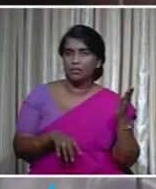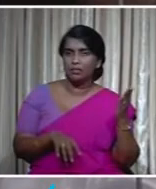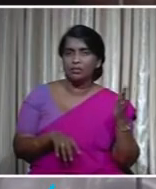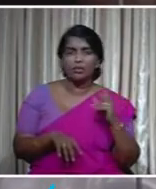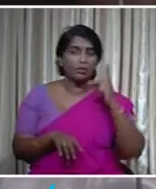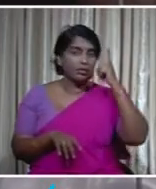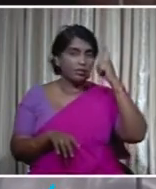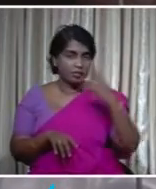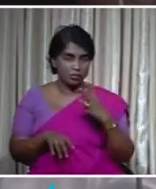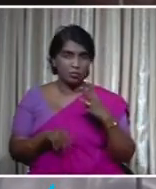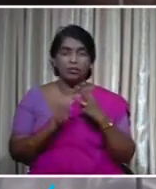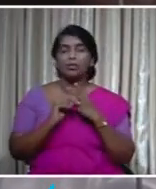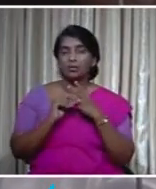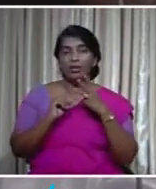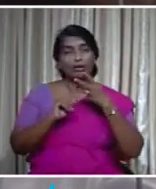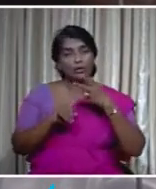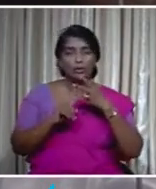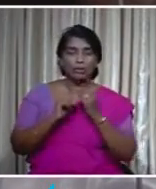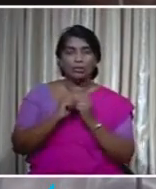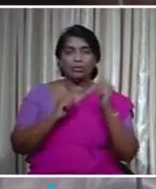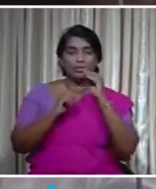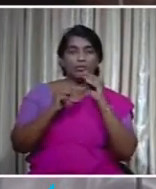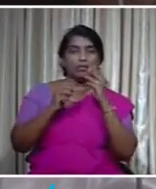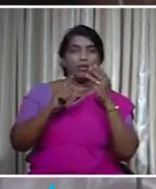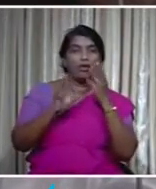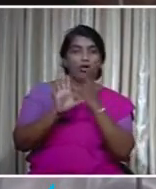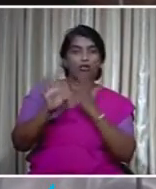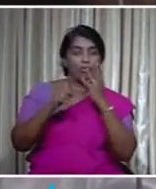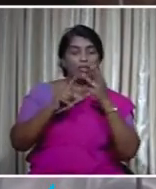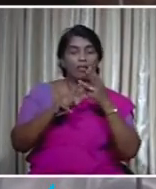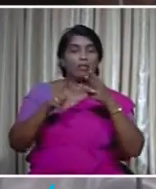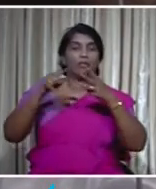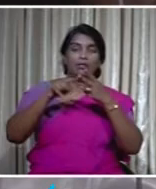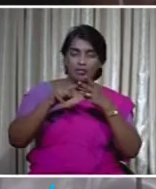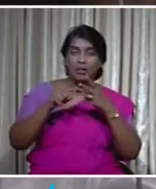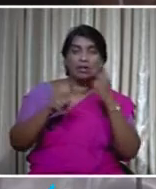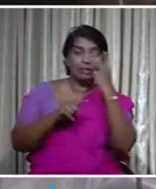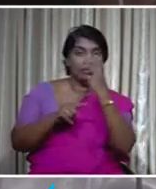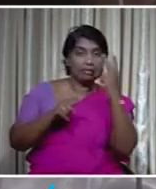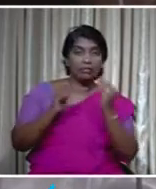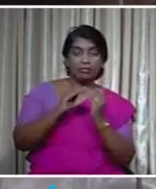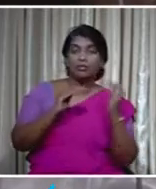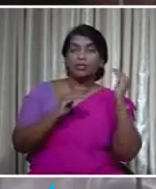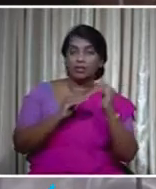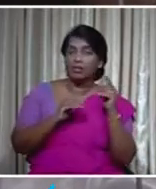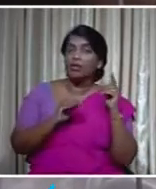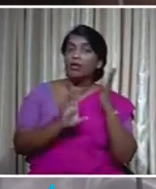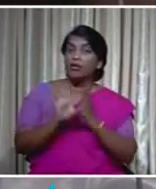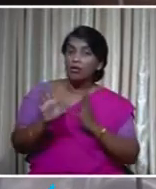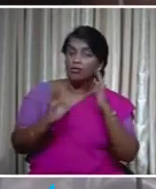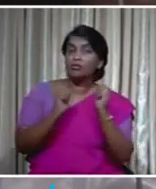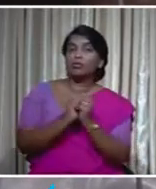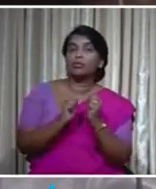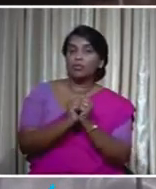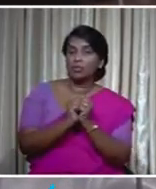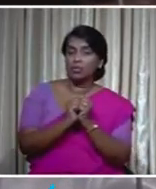5 வருடங்கள் 2-2 வரணும். 2-2 வாரண்டால் 2-2 போறதாக இருந்தால் அவர் 5 வருடங்கள் பணியாற்ற வேண்டும். இந்த 2-2